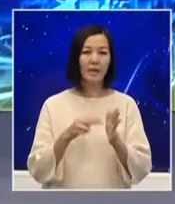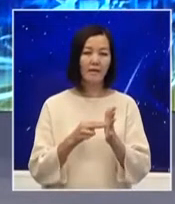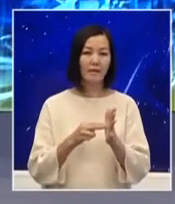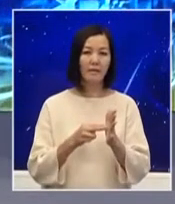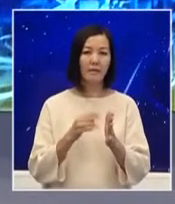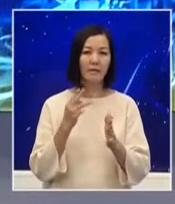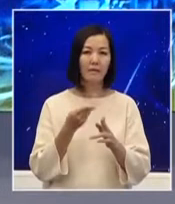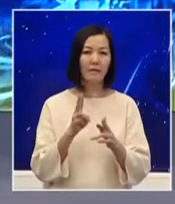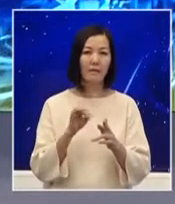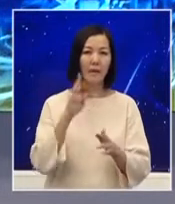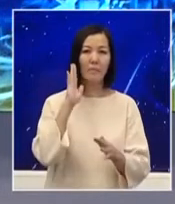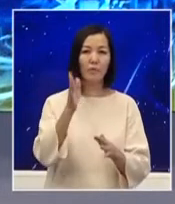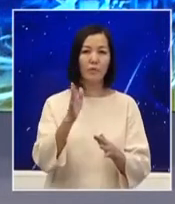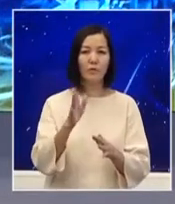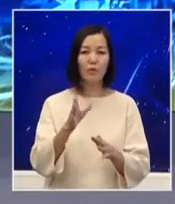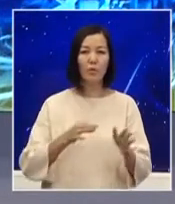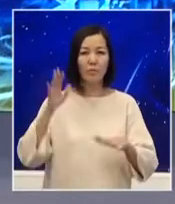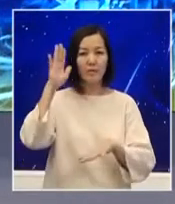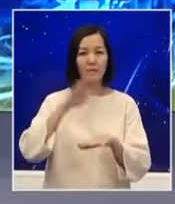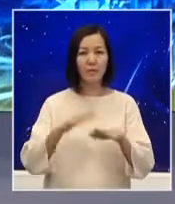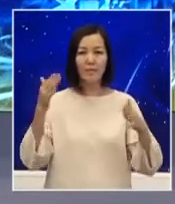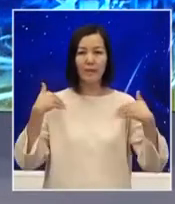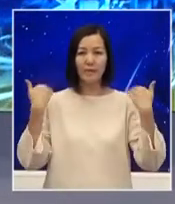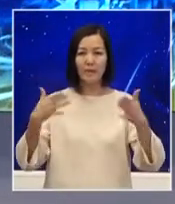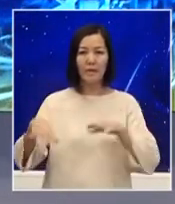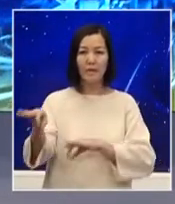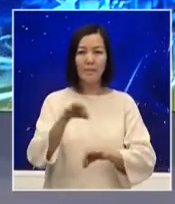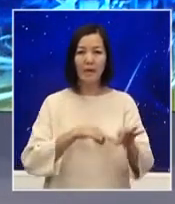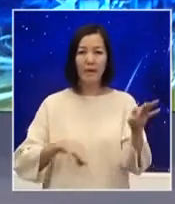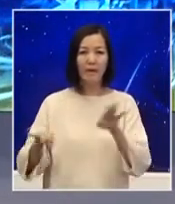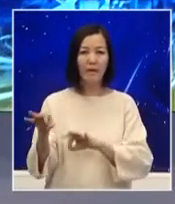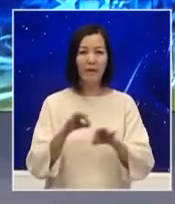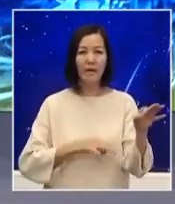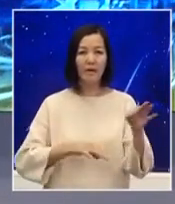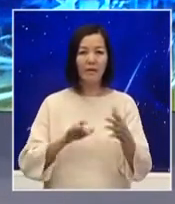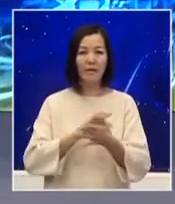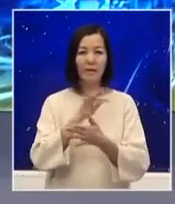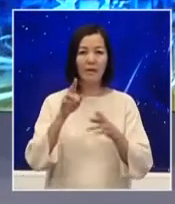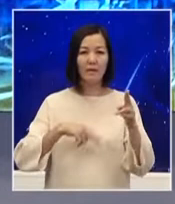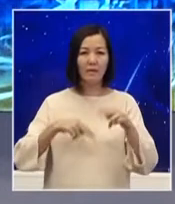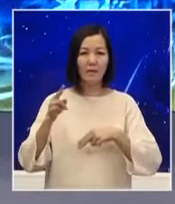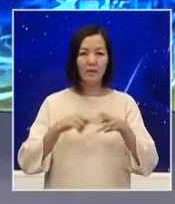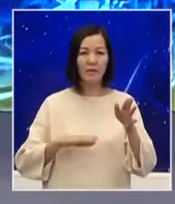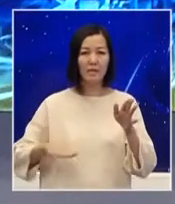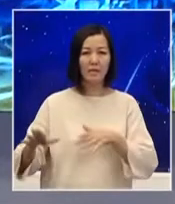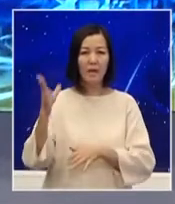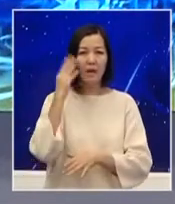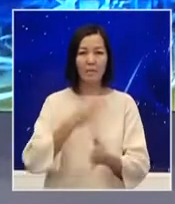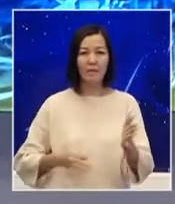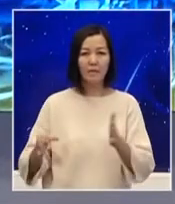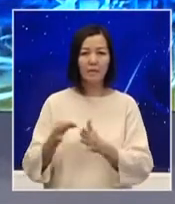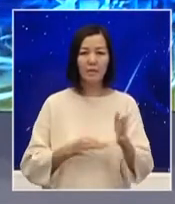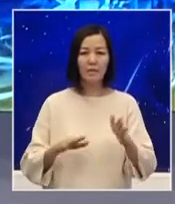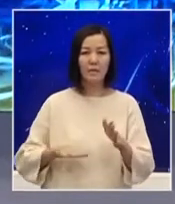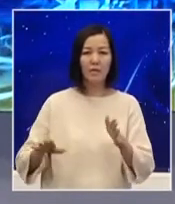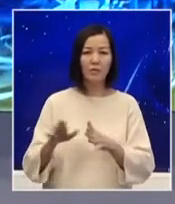Долгосрочные перспективы. Амандыку Баталову презентовали проекты комплексной схемы градостроительного планирования территории Алматинской области